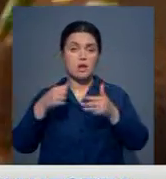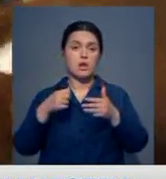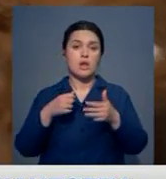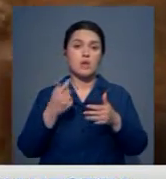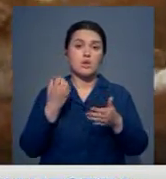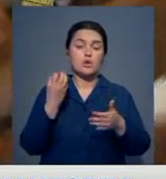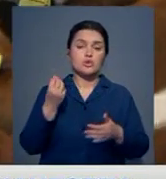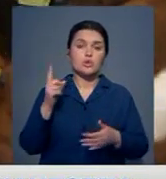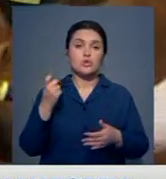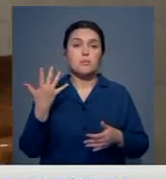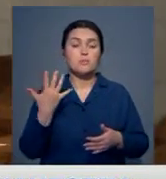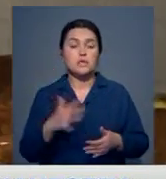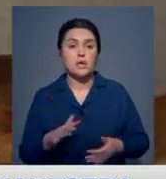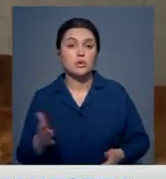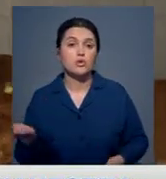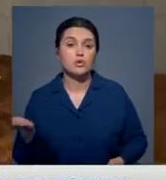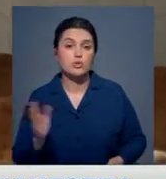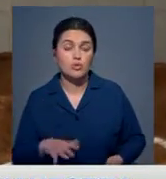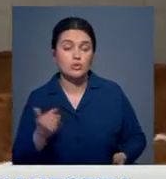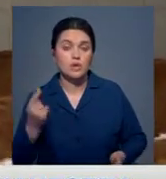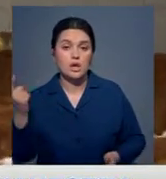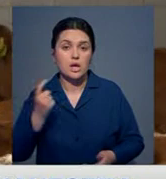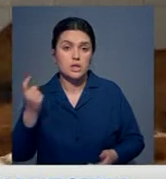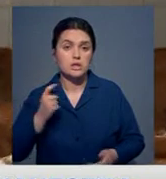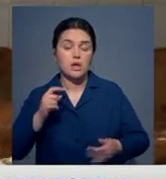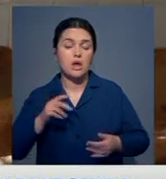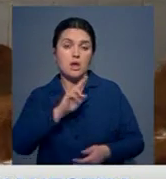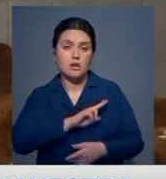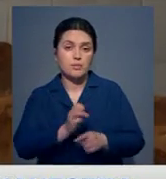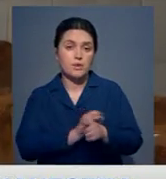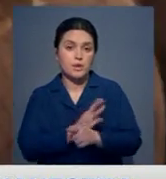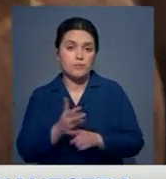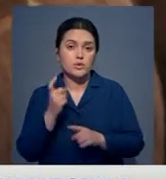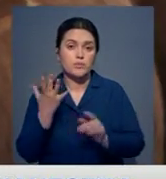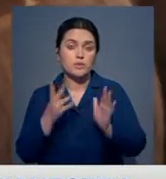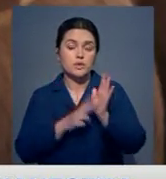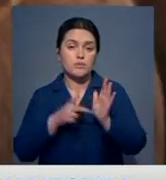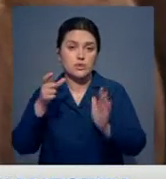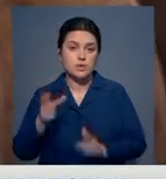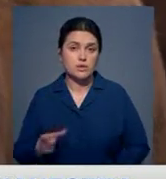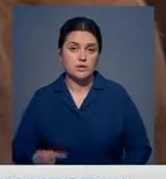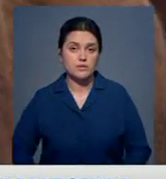еще на 150 голов. Сегодня в хозяйстве постоянной работой охвачено 157